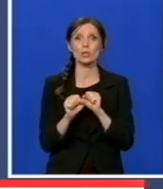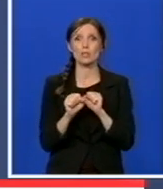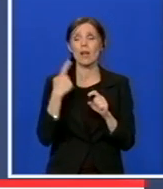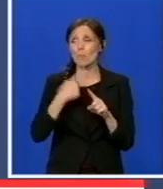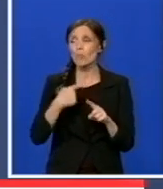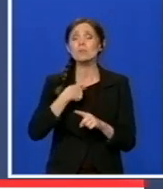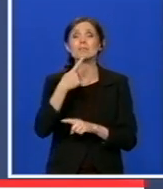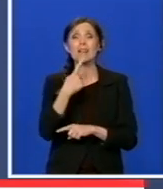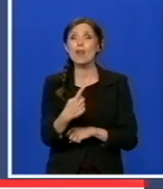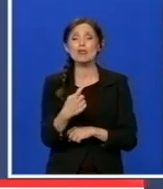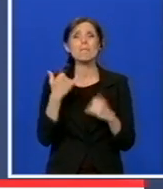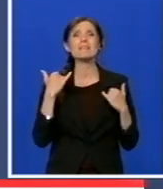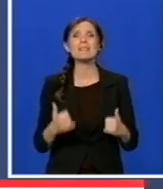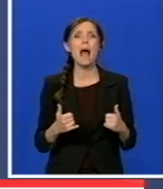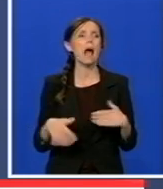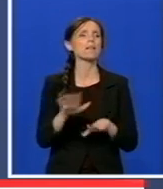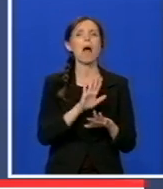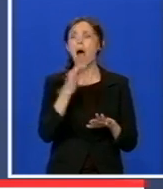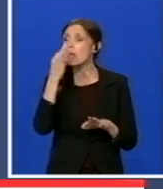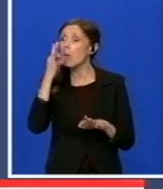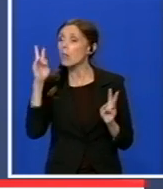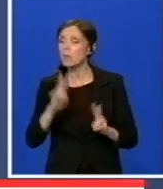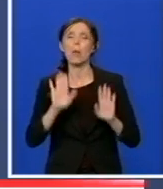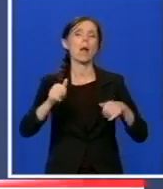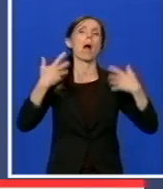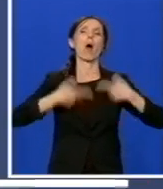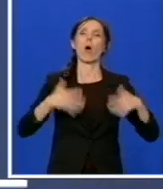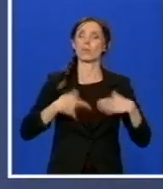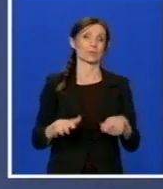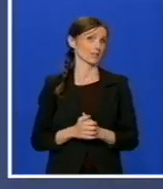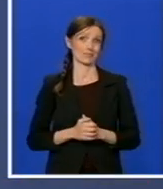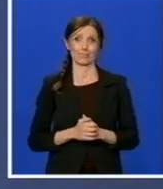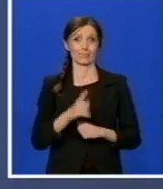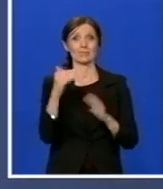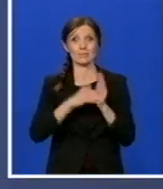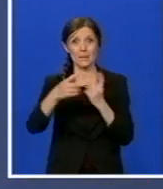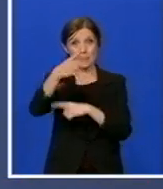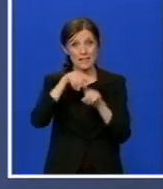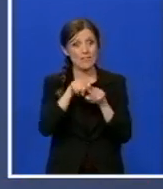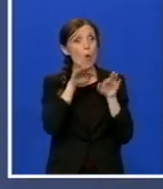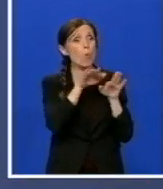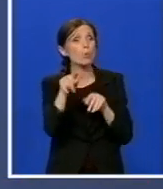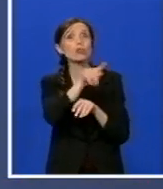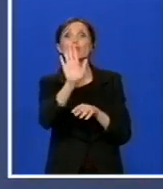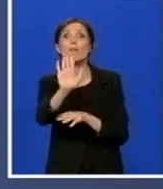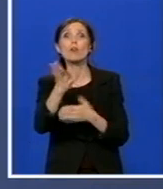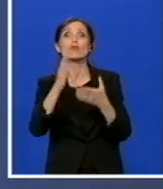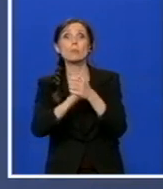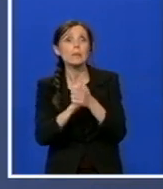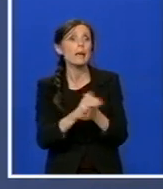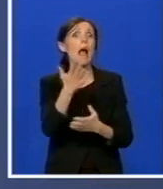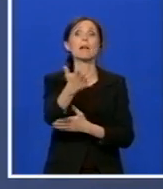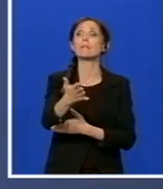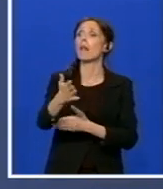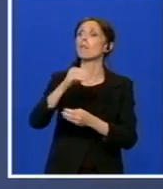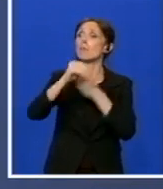da se opustimo u tom smislu i da utičemo i na naše prijatelje i članove porodice koji su možda suviše